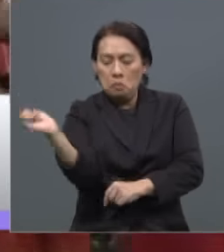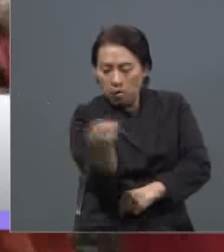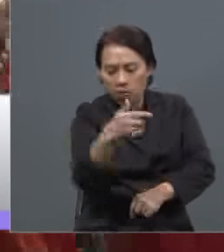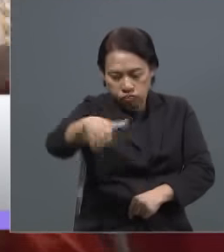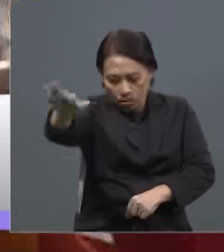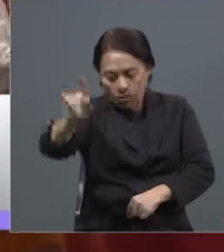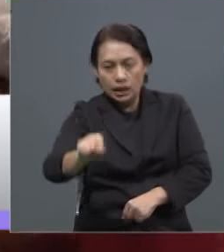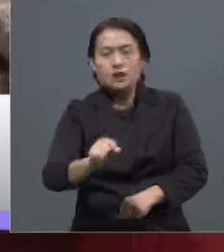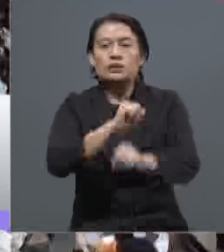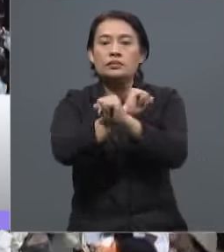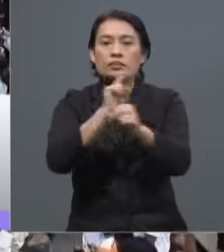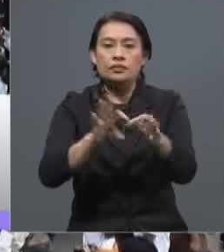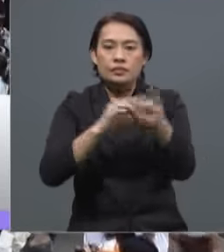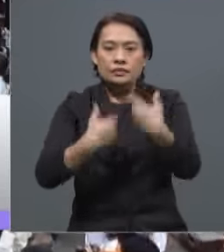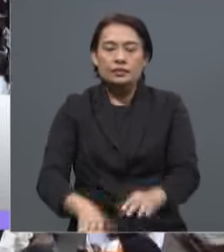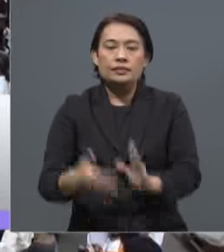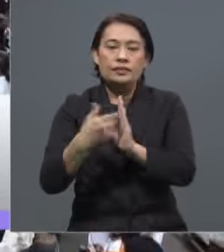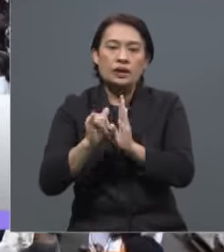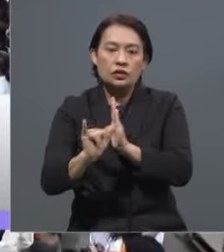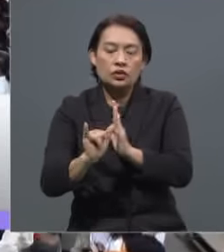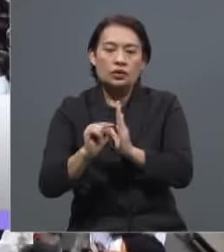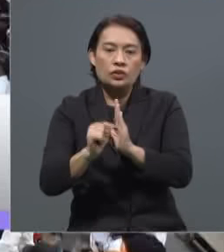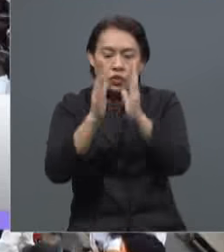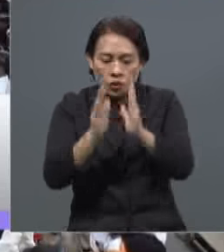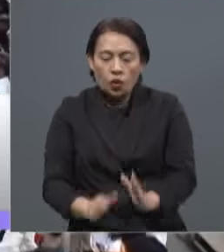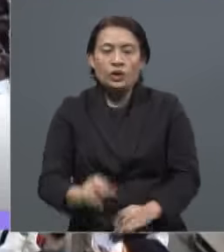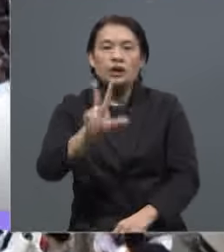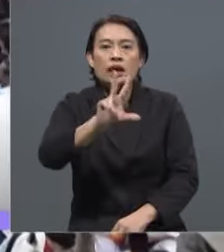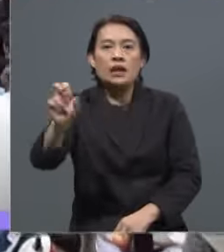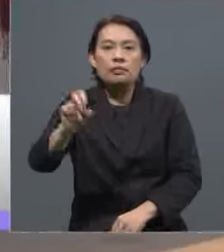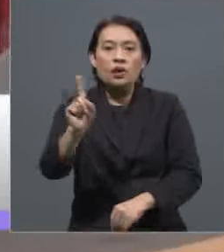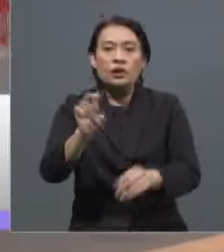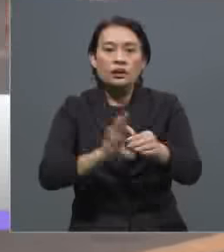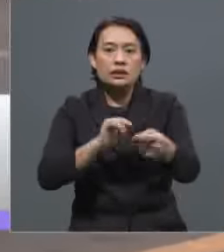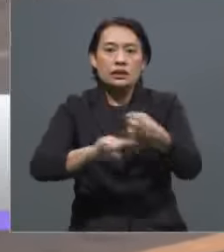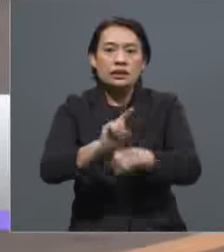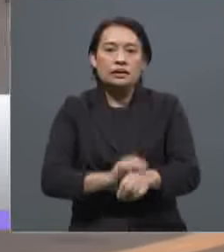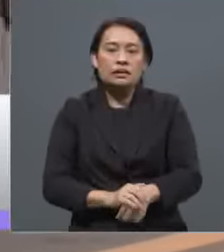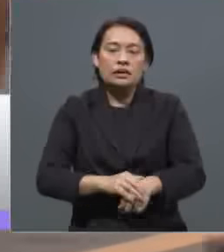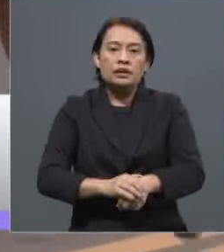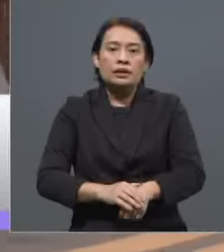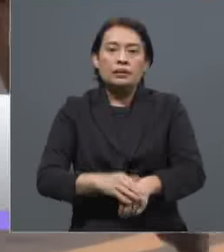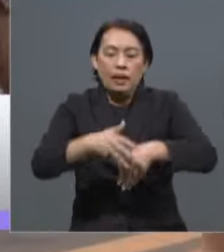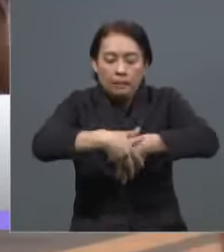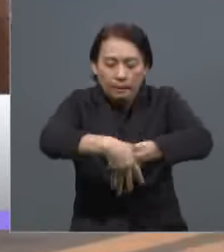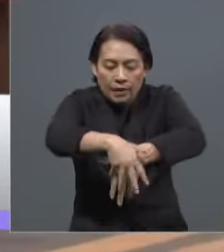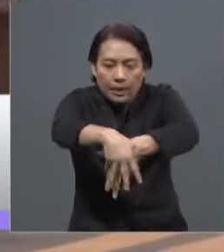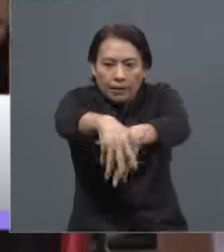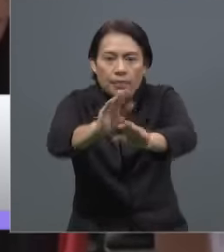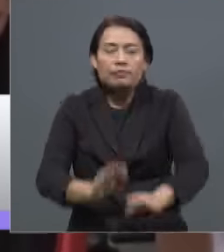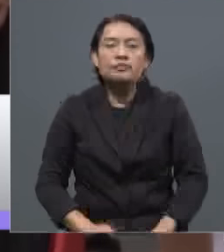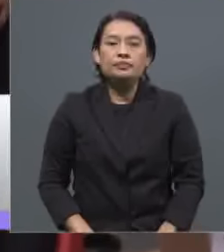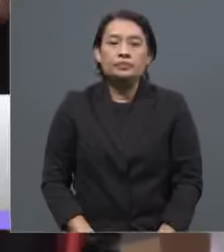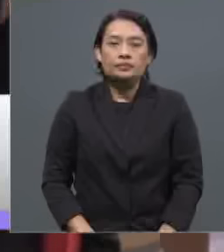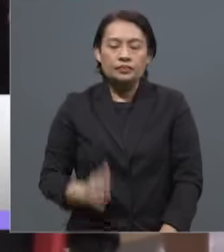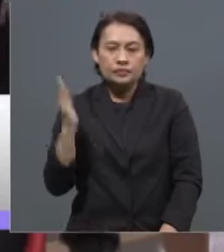ยตามมาด้วยลูกหลานชาวยโสธรกว่า300ชีวิตที่อยู่ท้ายขบวนครับหลังจากนั้นตามมาด้วยอีกหลายขบวนครับอย่างขบ